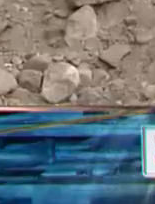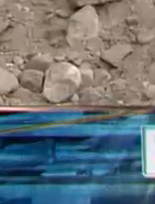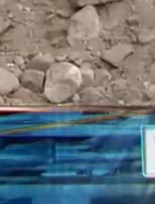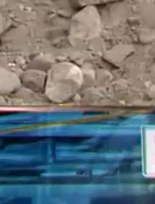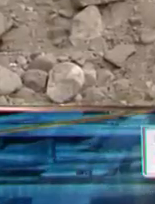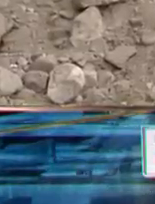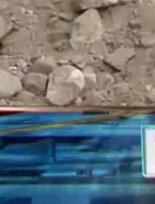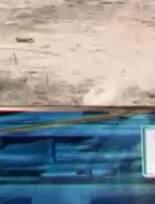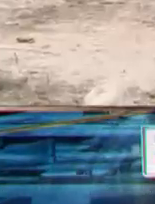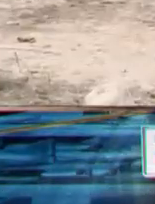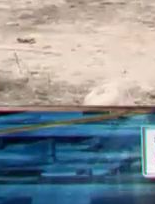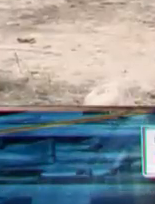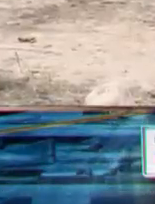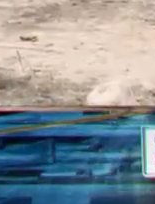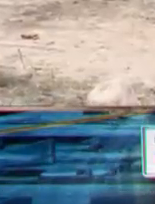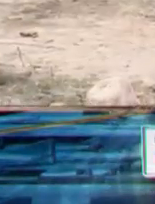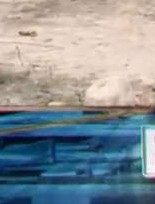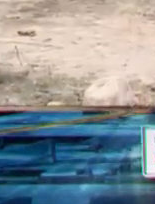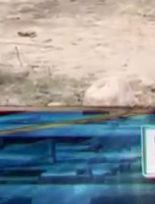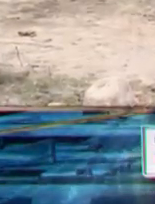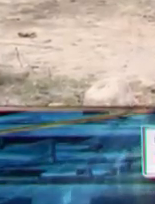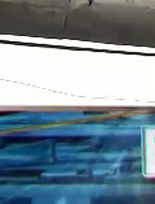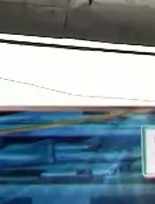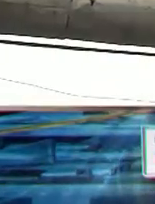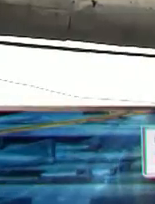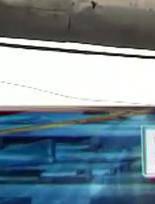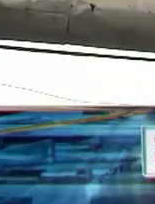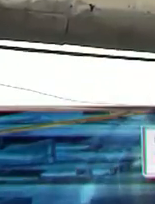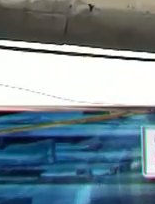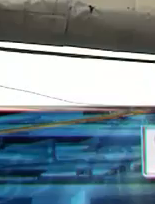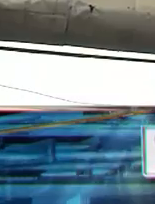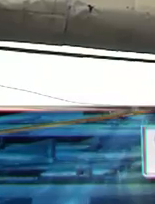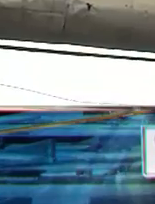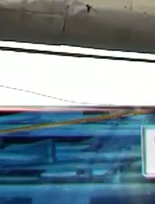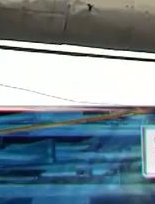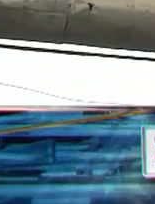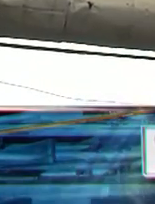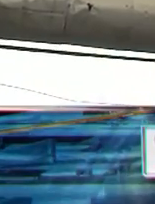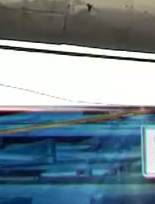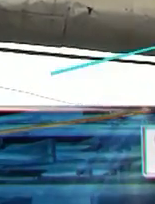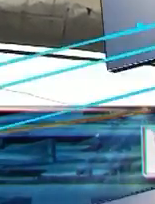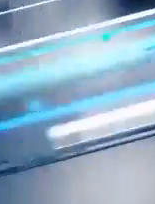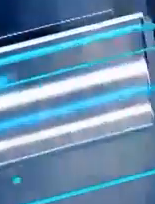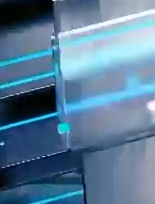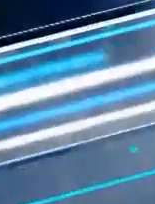Облыста жылту маусымына дайындық басталды. Биыл 105 көпқабатты тұрғын үй орталық жылу жүйесіне қосылады.